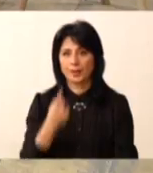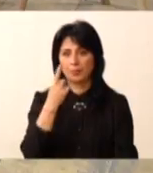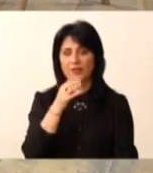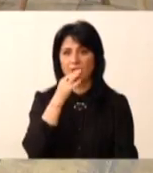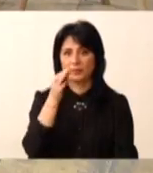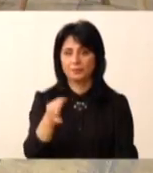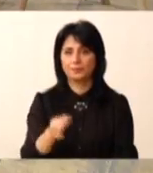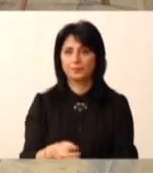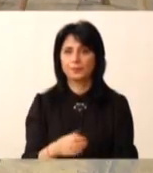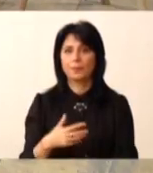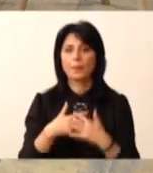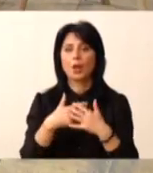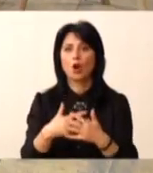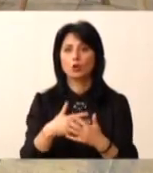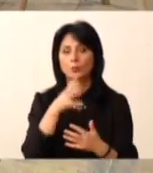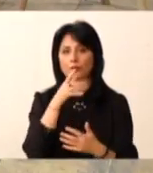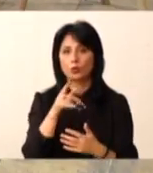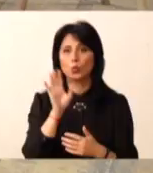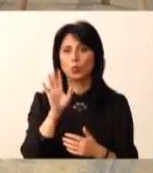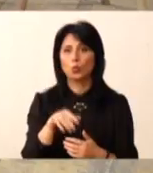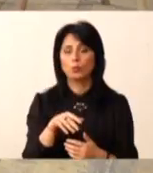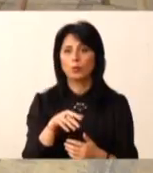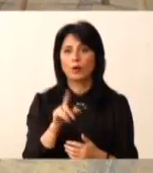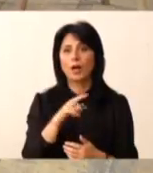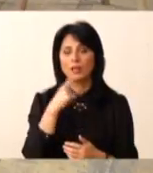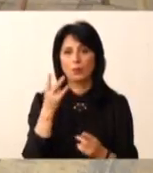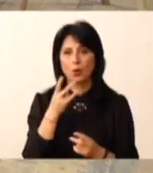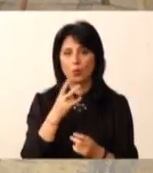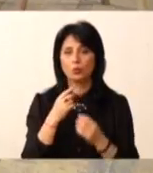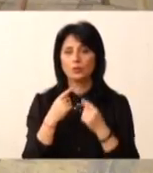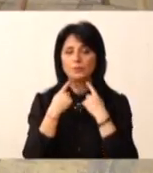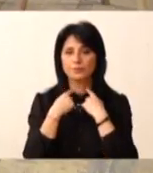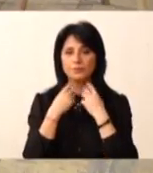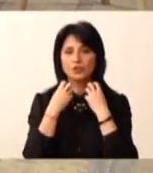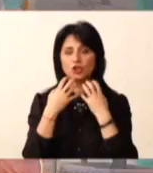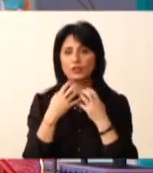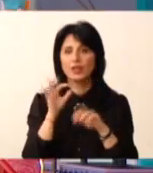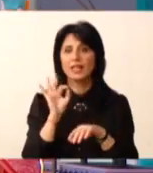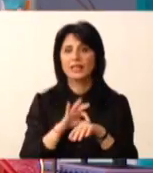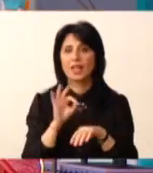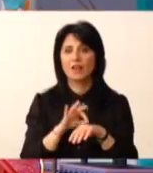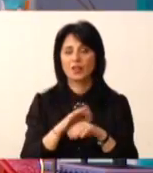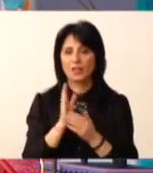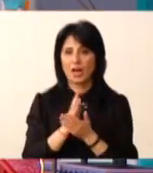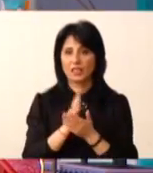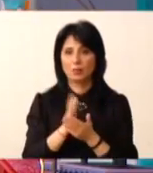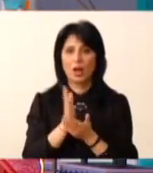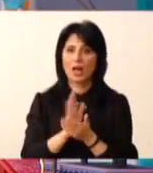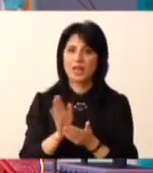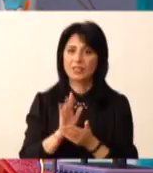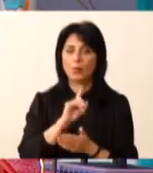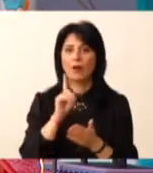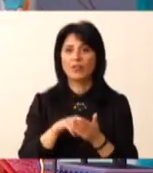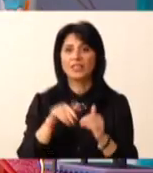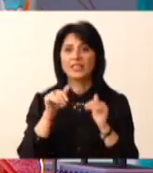რაც შეეხება. ორსულობის ფონზე უფრო მნიშვნელოვანია, რა თქმა უნდა, ფარისებრი ჯირკვლის დაავადების არსებობა არარსებობის